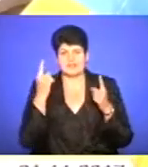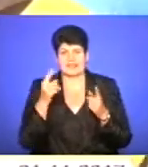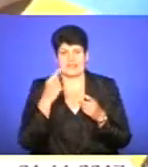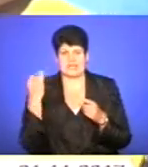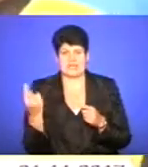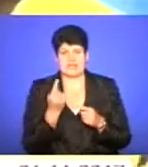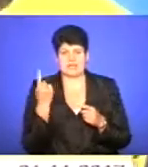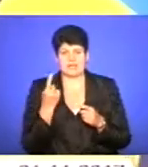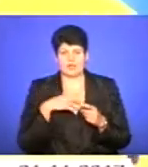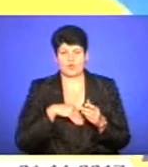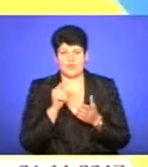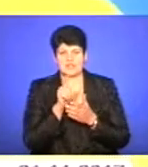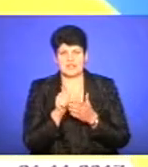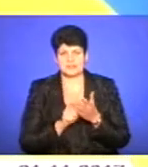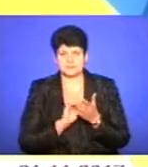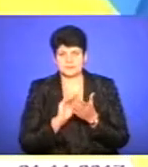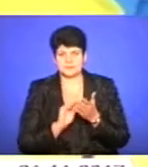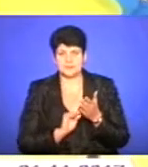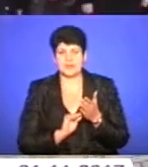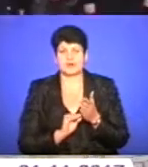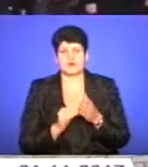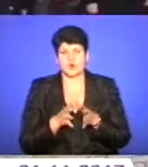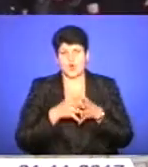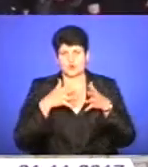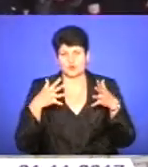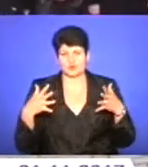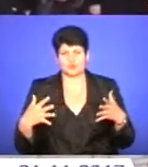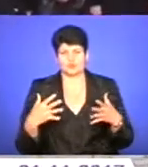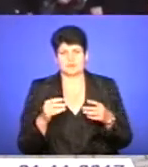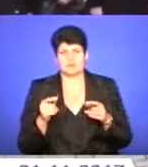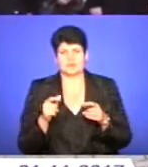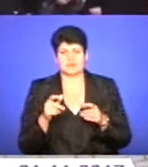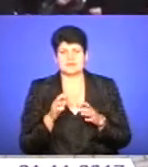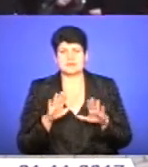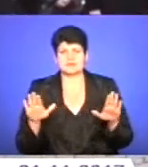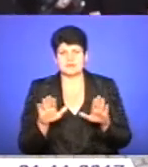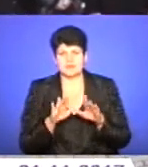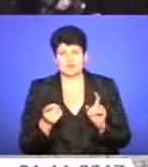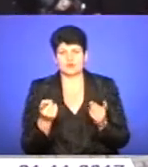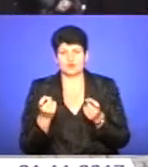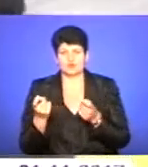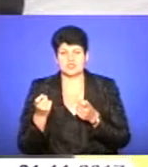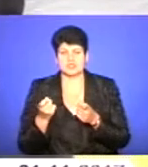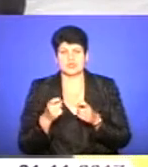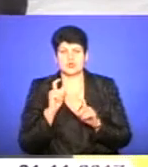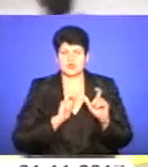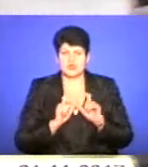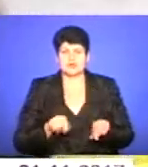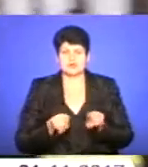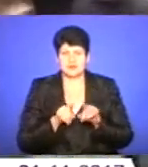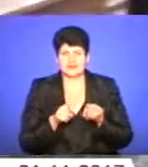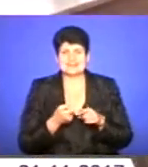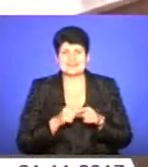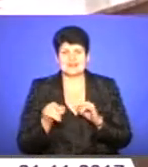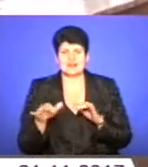Прапор єдності у Тернополі розгорнули під спів казначейського хору. Долучили до дійства студентів і науковців. Вони кажуть, такі